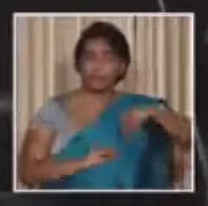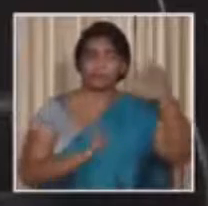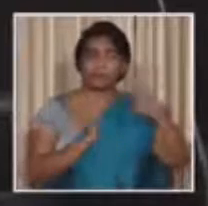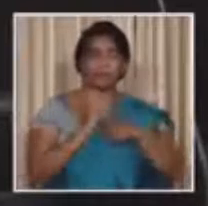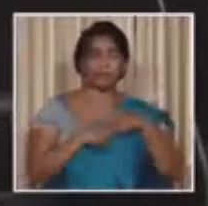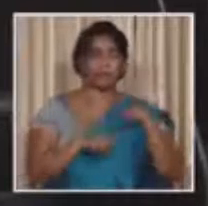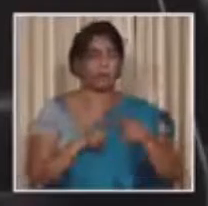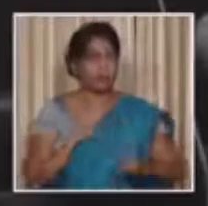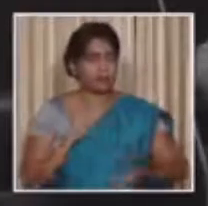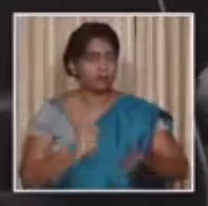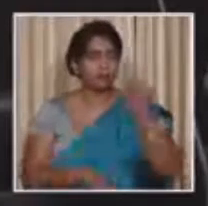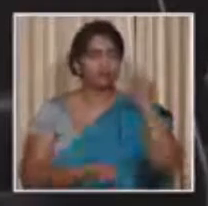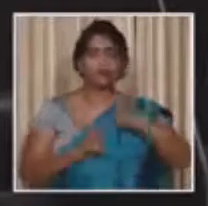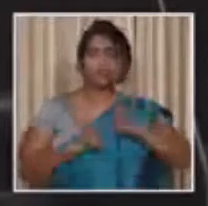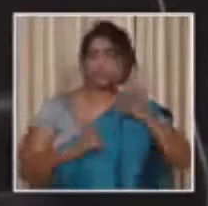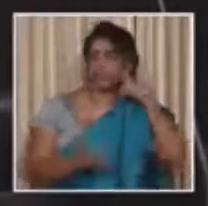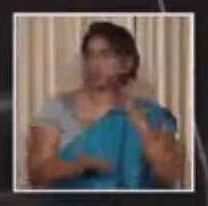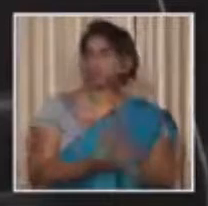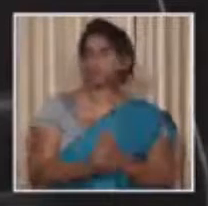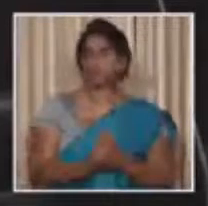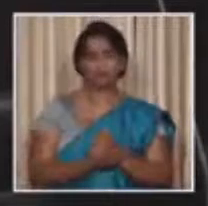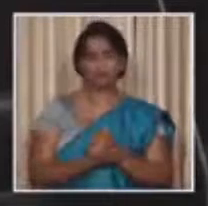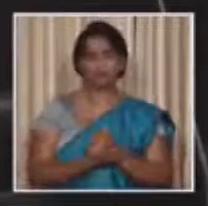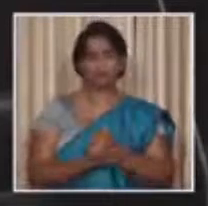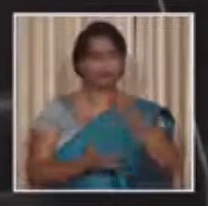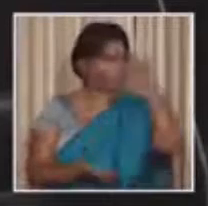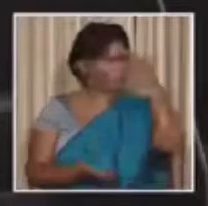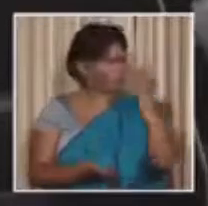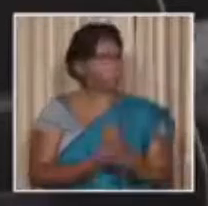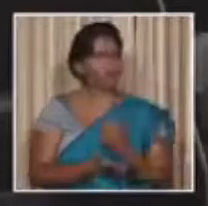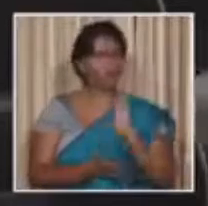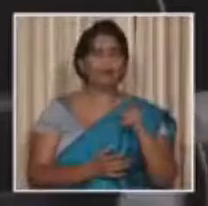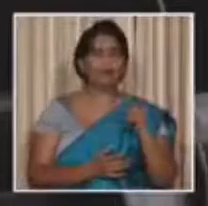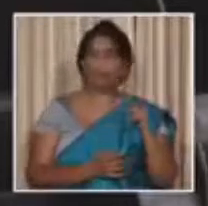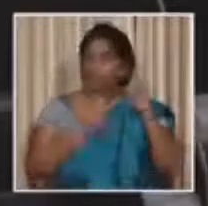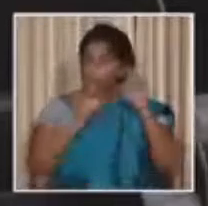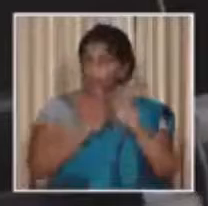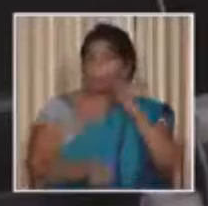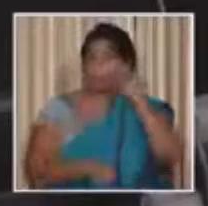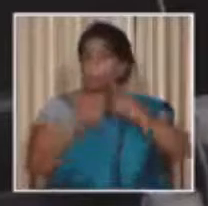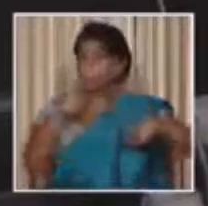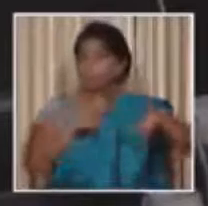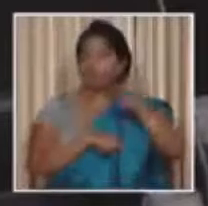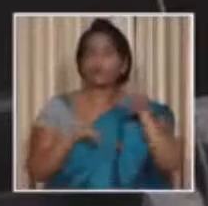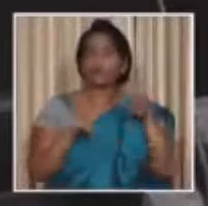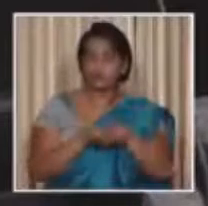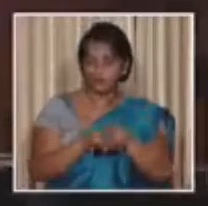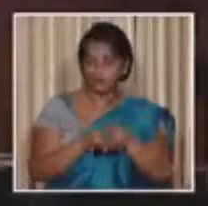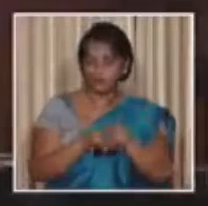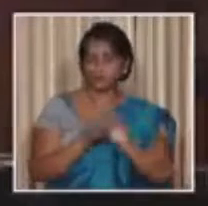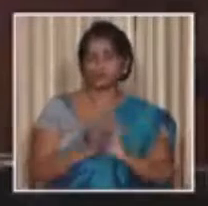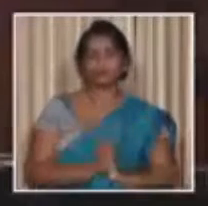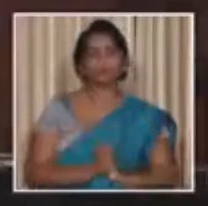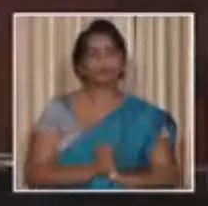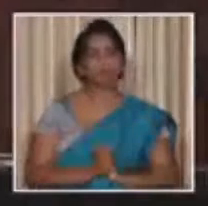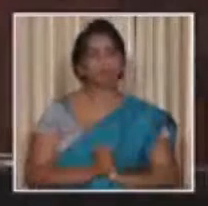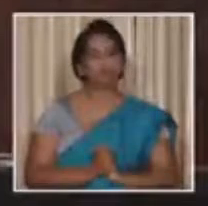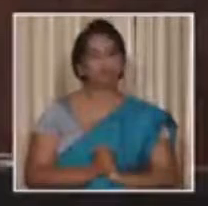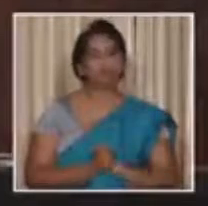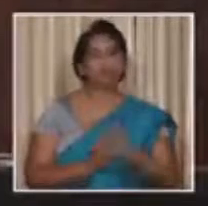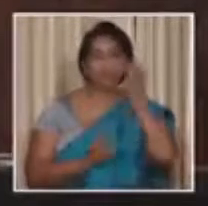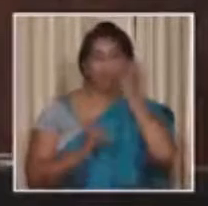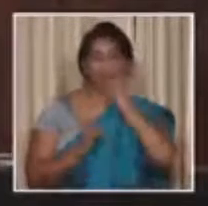වෙලා ජීවත් වෙන්න බැරි වෙලා අහත අනාත වෙලා. එහෙම මහජනතාවගේ යෝජනා පිළිබඳ දැනුම් දීම කරු